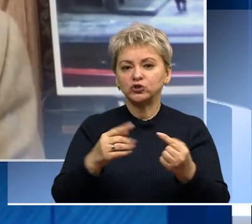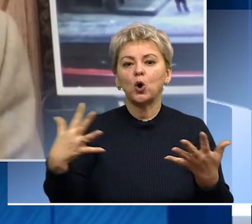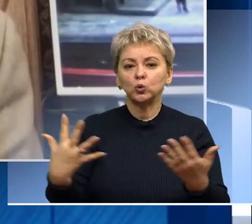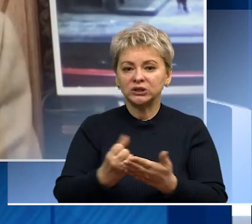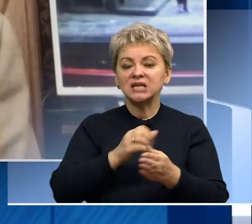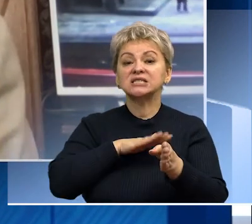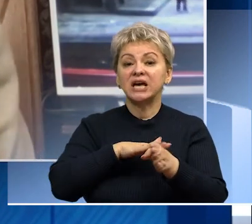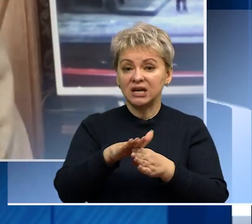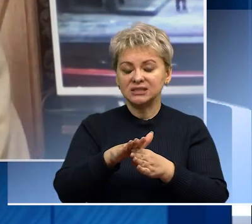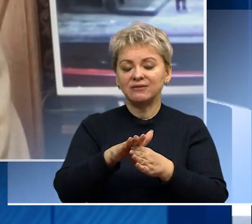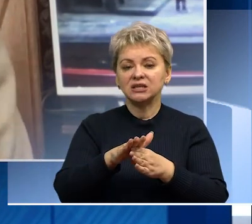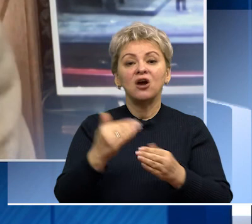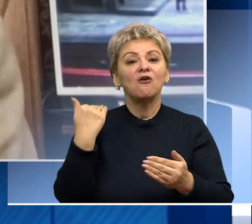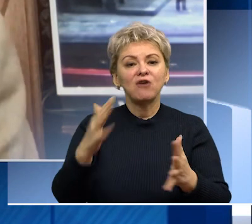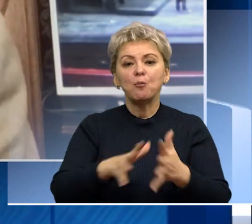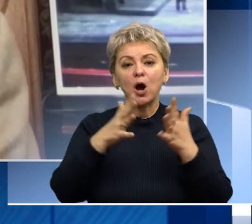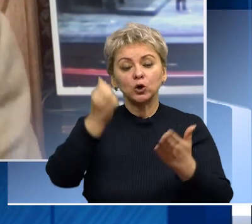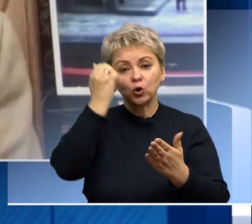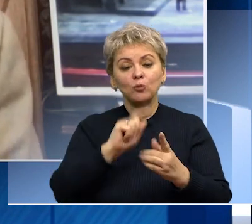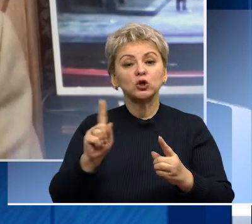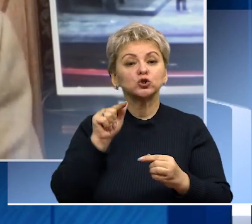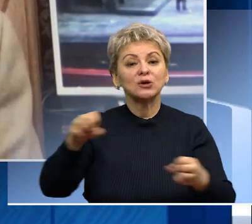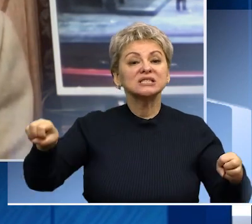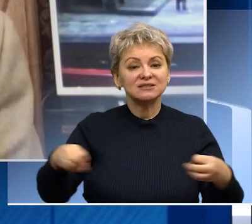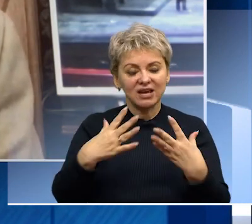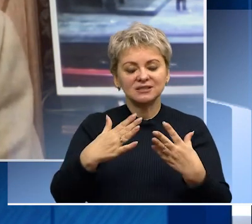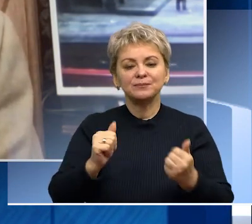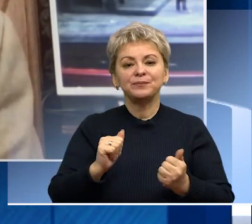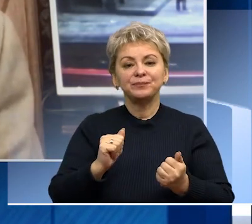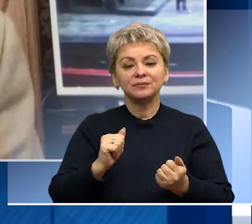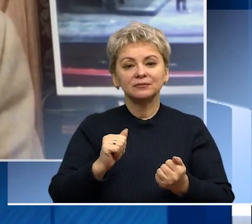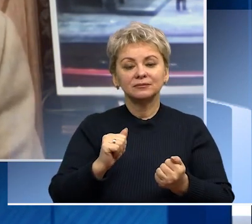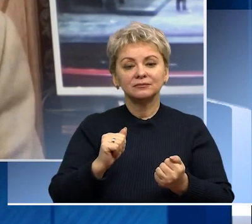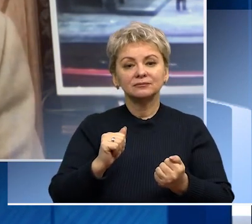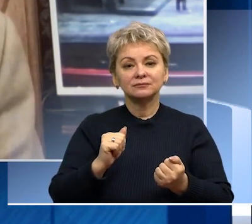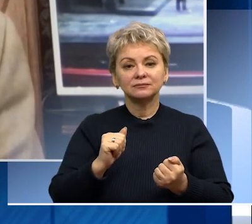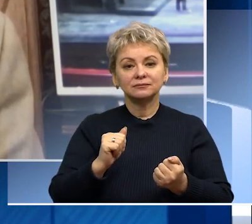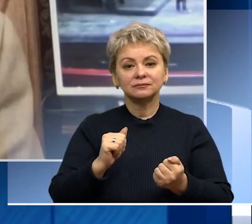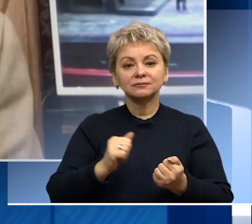точно удастся реализовать. Вам огромное спасибо за то, что вышли с нами сегодня на связь.